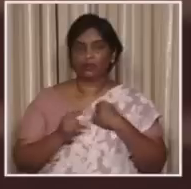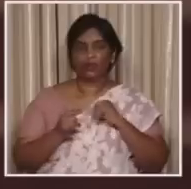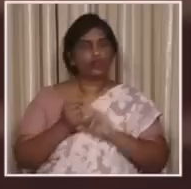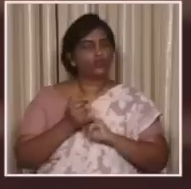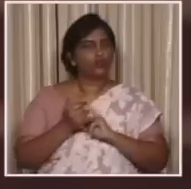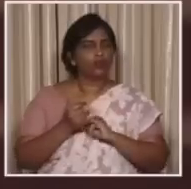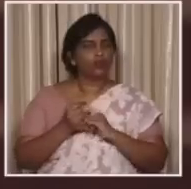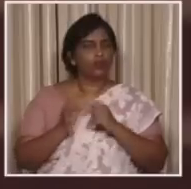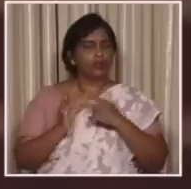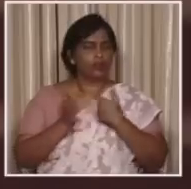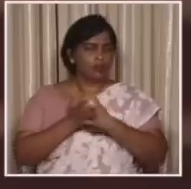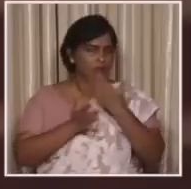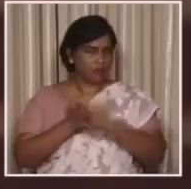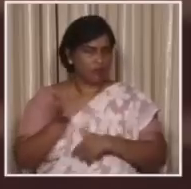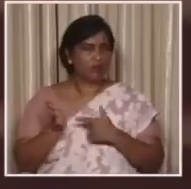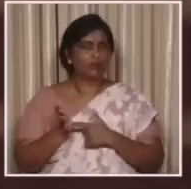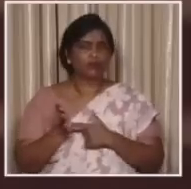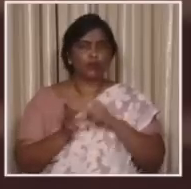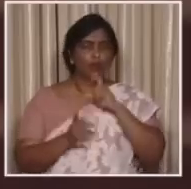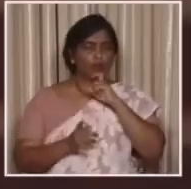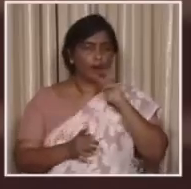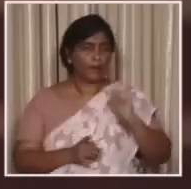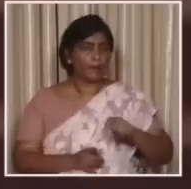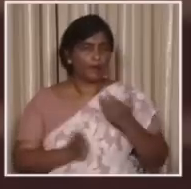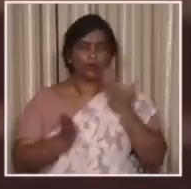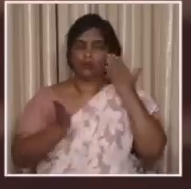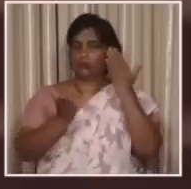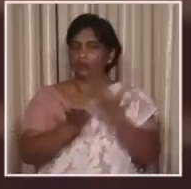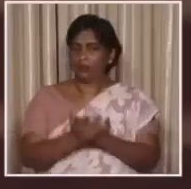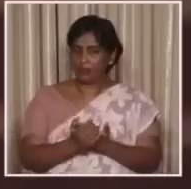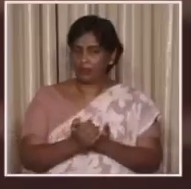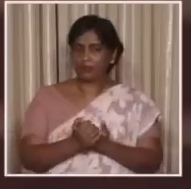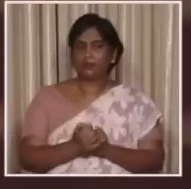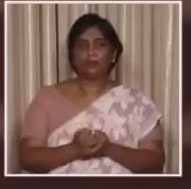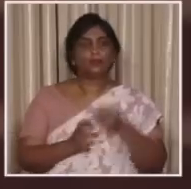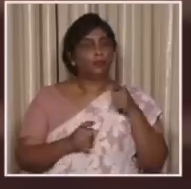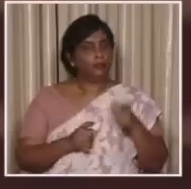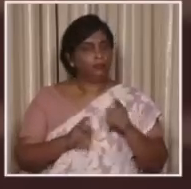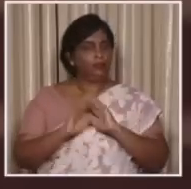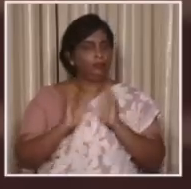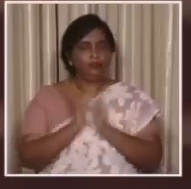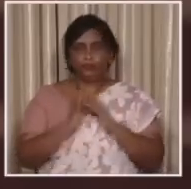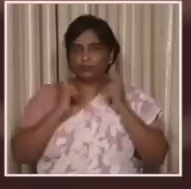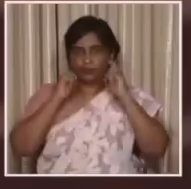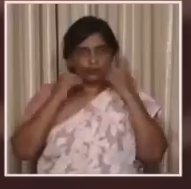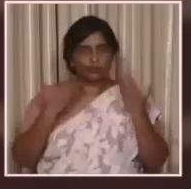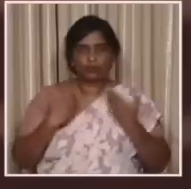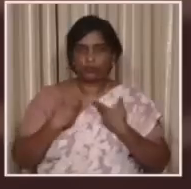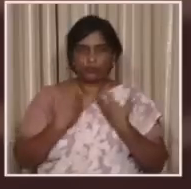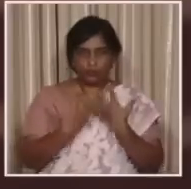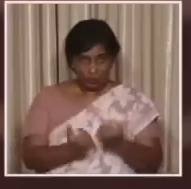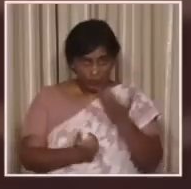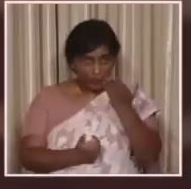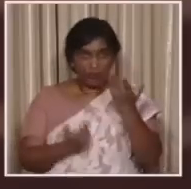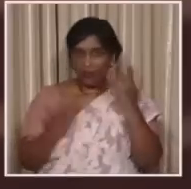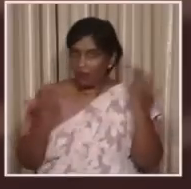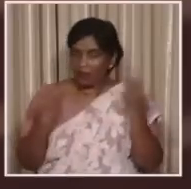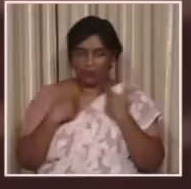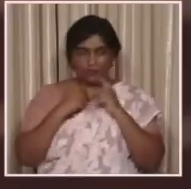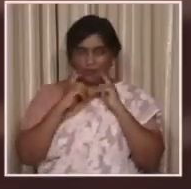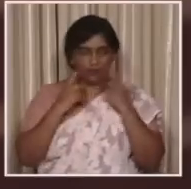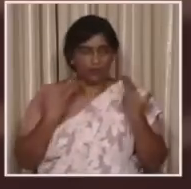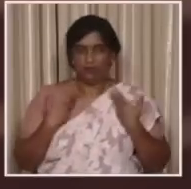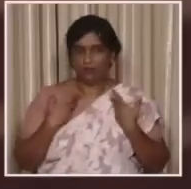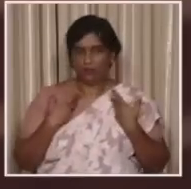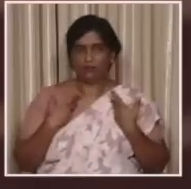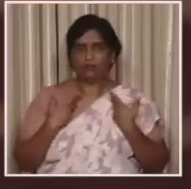බී වාර්තාවක් කොටුවේ මහේස්ත්‍රාත් අධිකරණයට ඉදිරිපත් කරපු එක. මෙව්වා මන් දන්නේ මෙව්වා ඔබතුමාලට ලැබිලා තියෙනවද නැද්ද